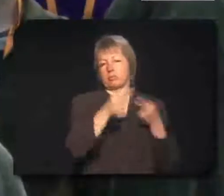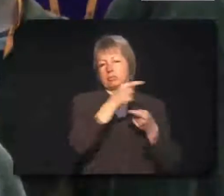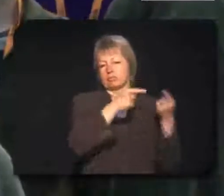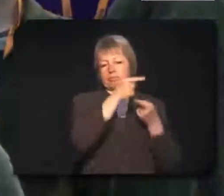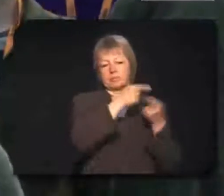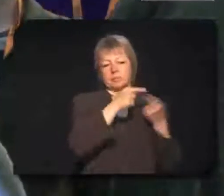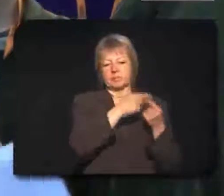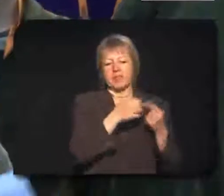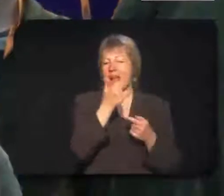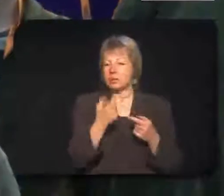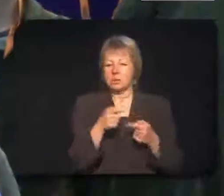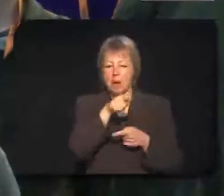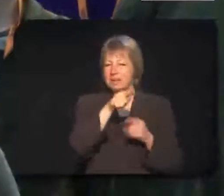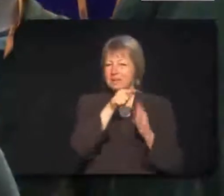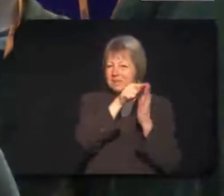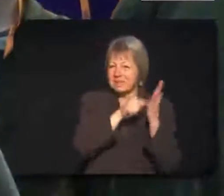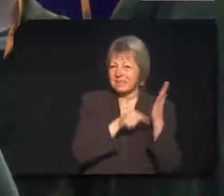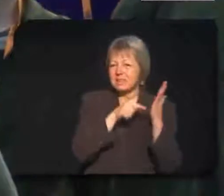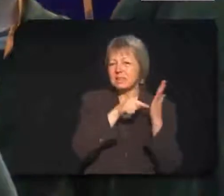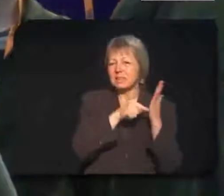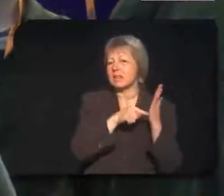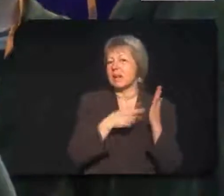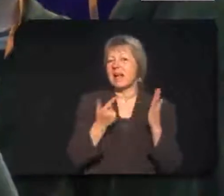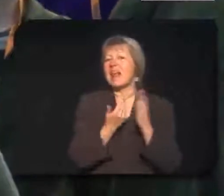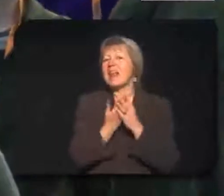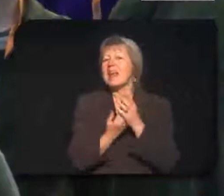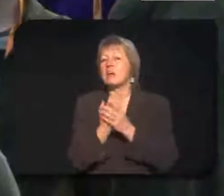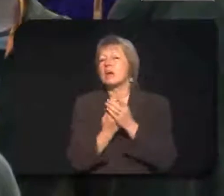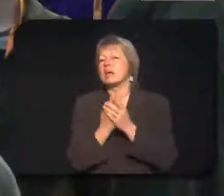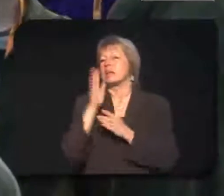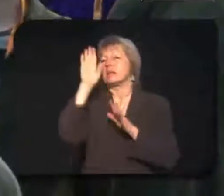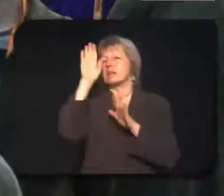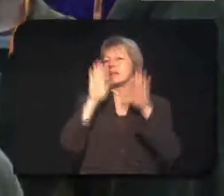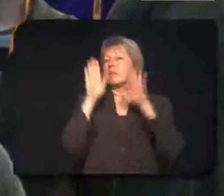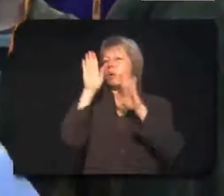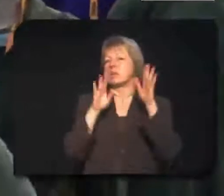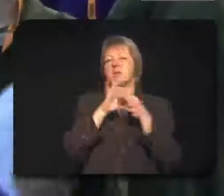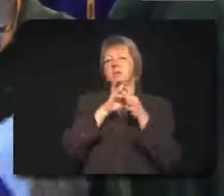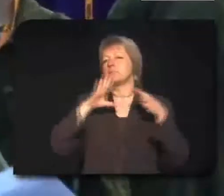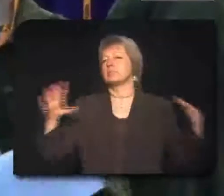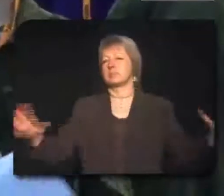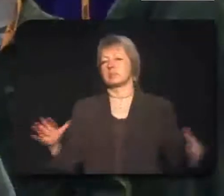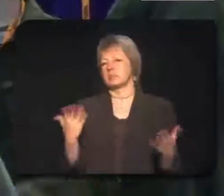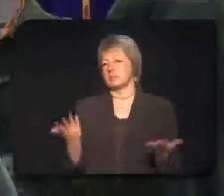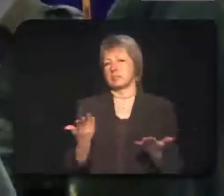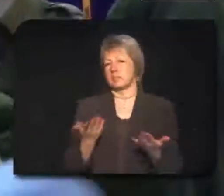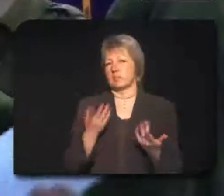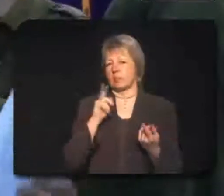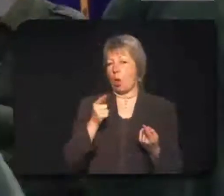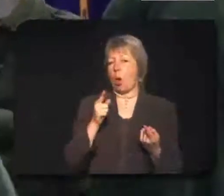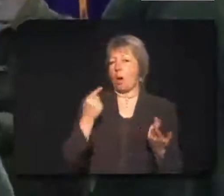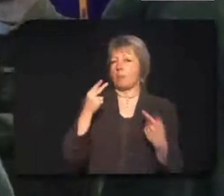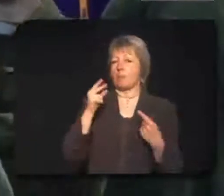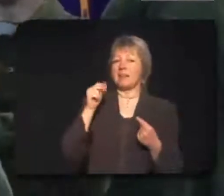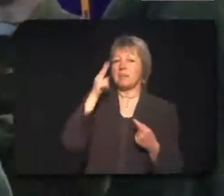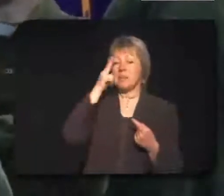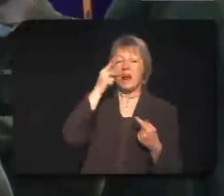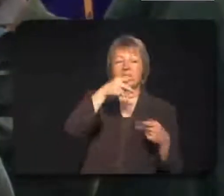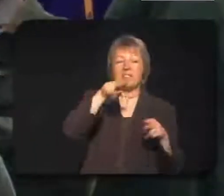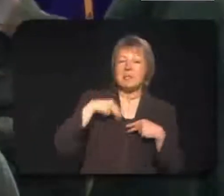liquecy das heißt wir sind frei darin ob wir es mit pirate Feedback machen wollen mit den anderen Arten von Delegation vielleicht sogar ohne